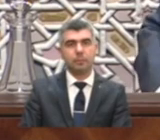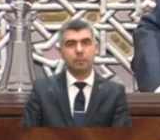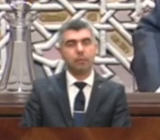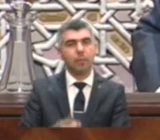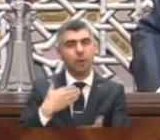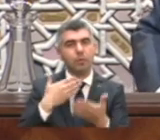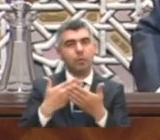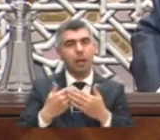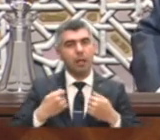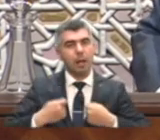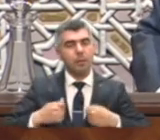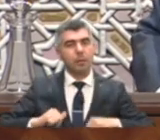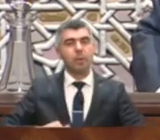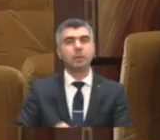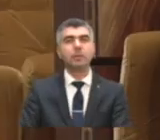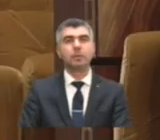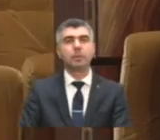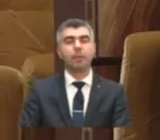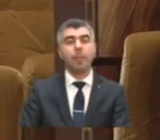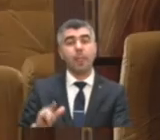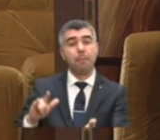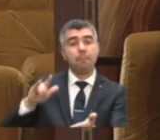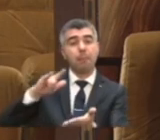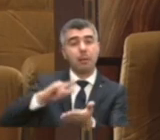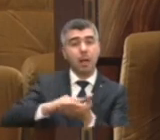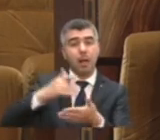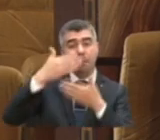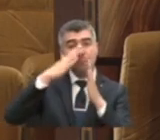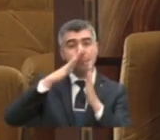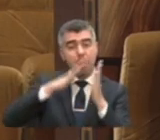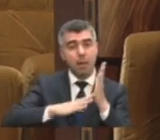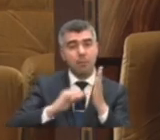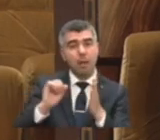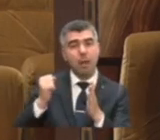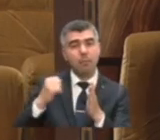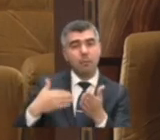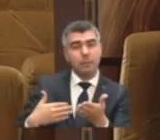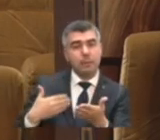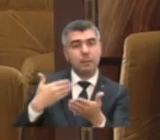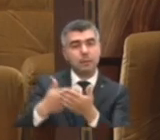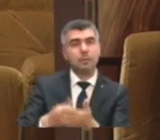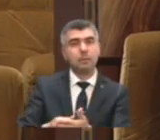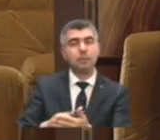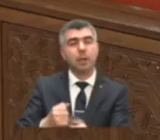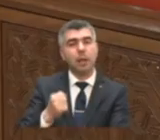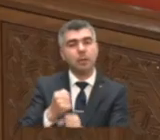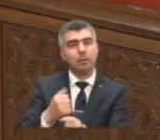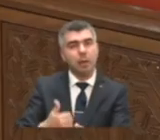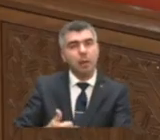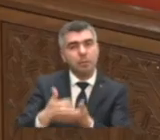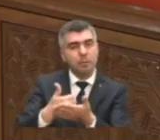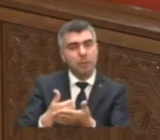شكرا السيد الرئيس. السيد الوزير، مطارات بلادنا عرفت واحد التطور كبير خلال السنوات الماضية، ولكن الخدمات داخل أغلب